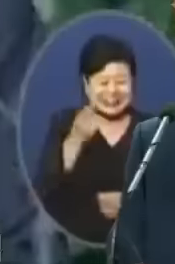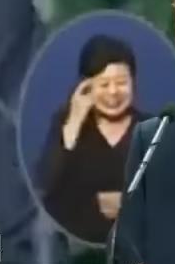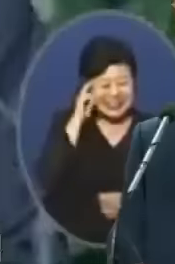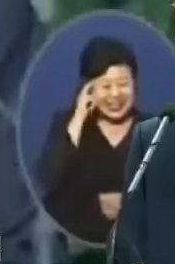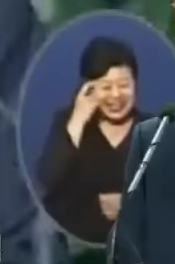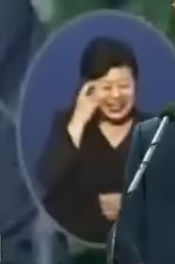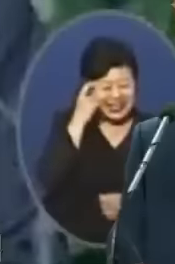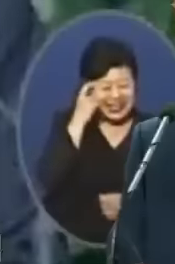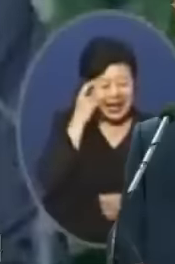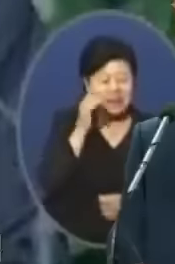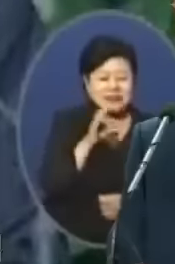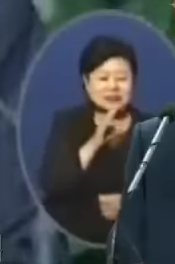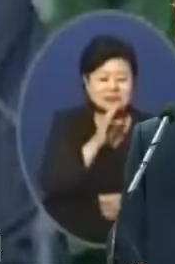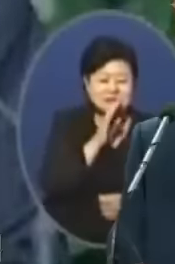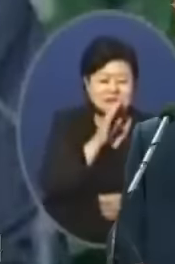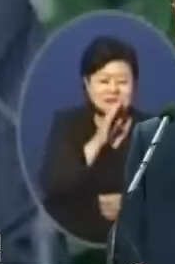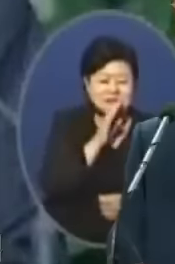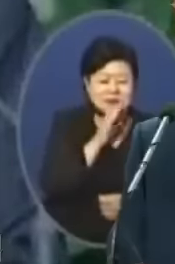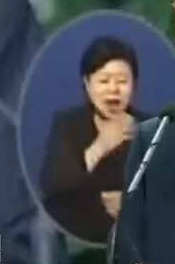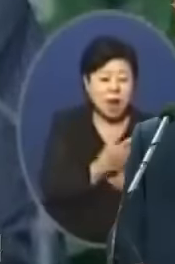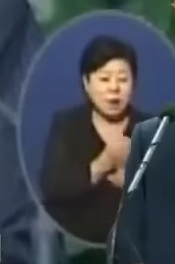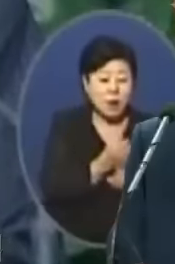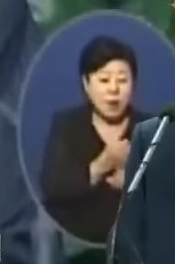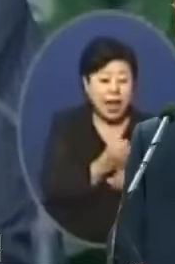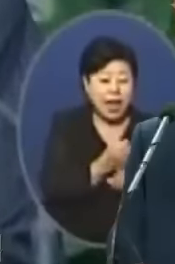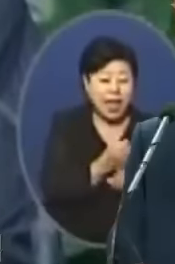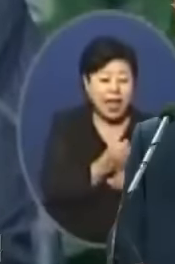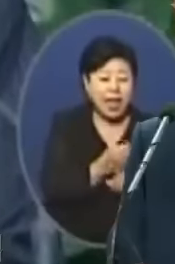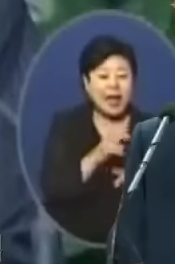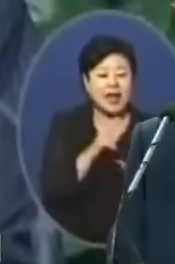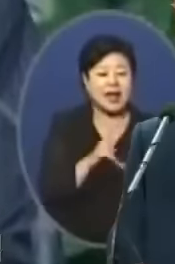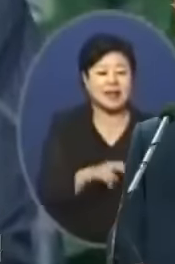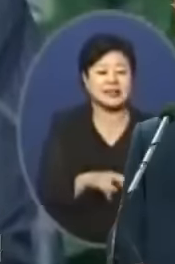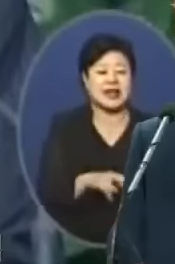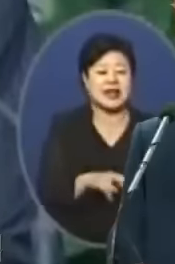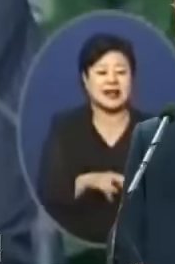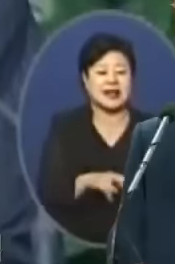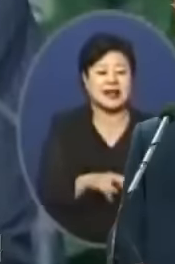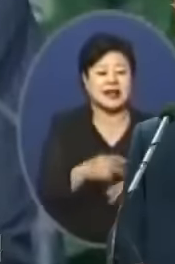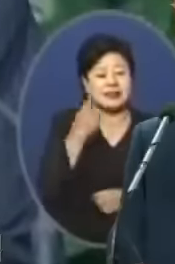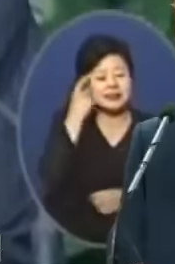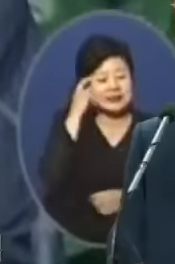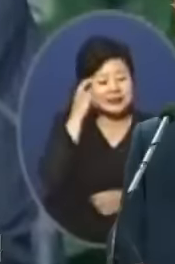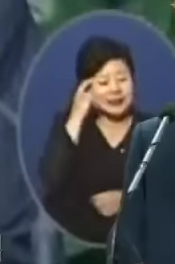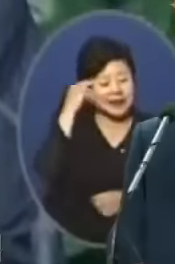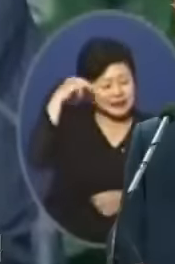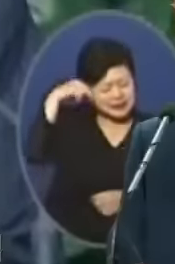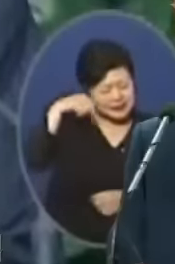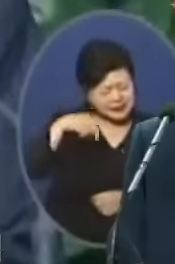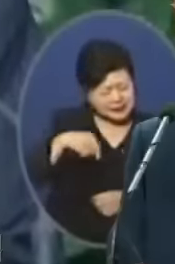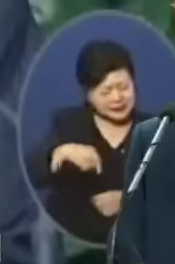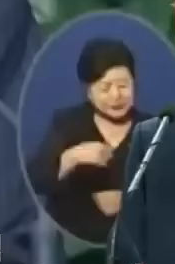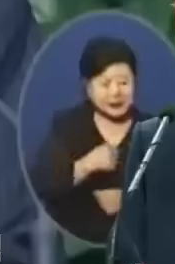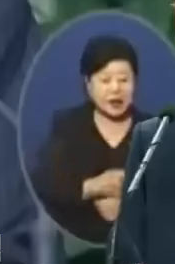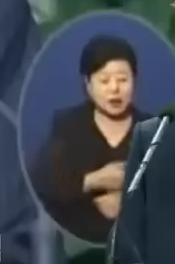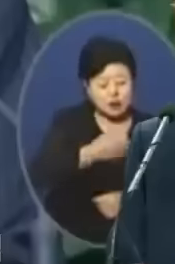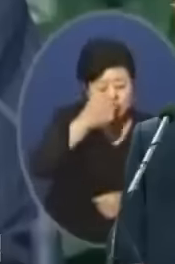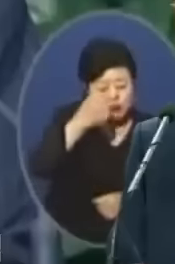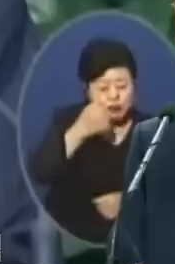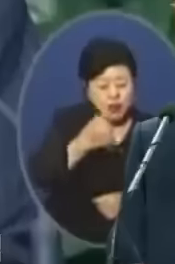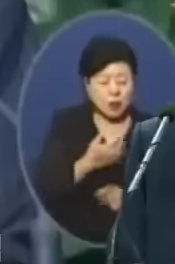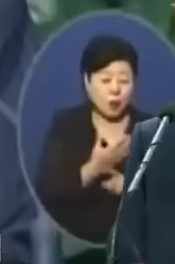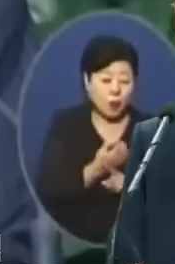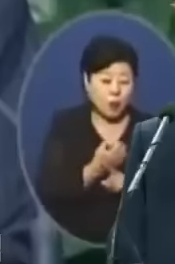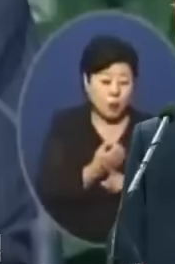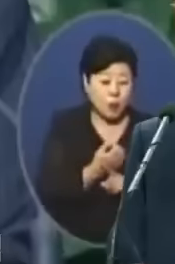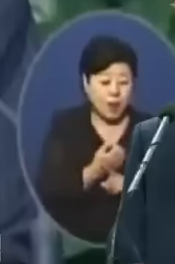생각이 굉장한 보배인데, 앉아서 생각을 깊이 함으로 말미암아 꿈을 꾸고